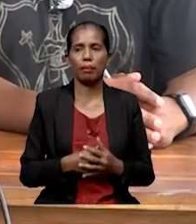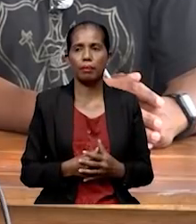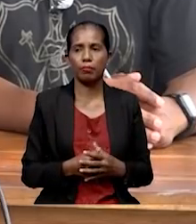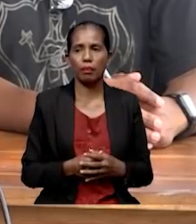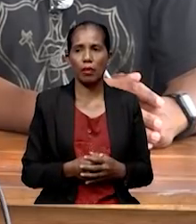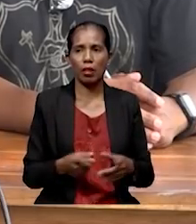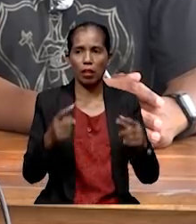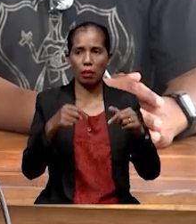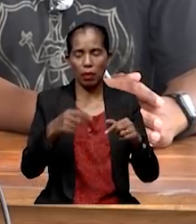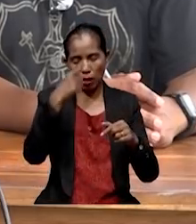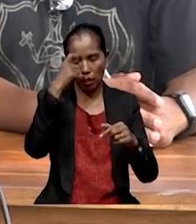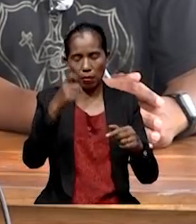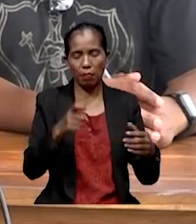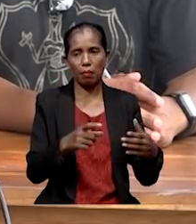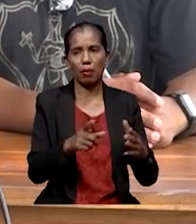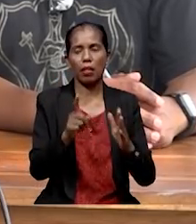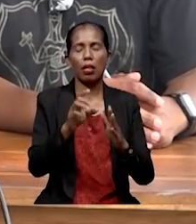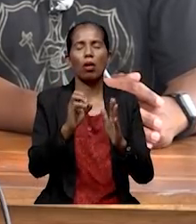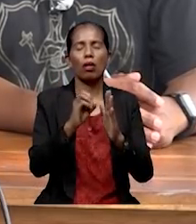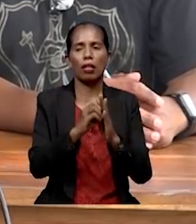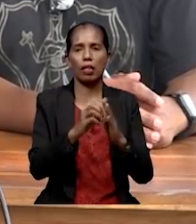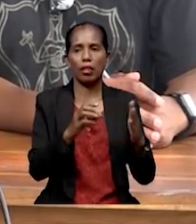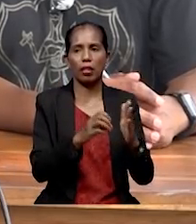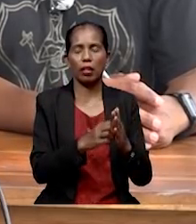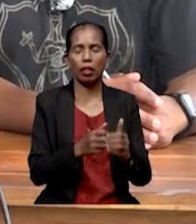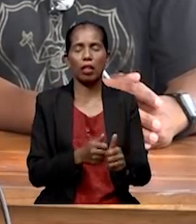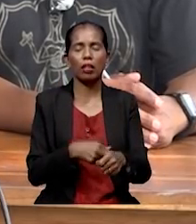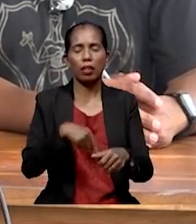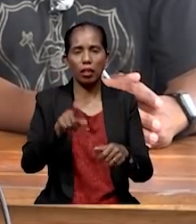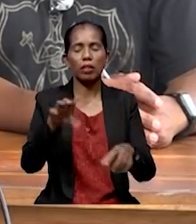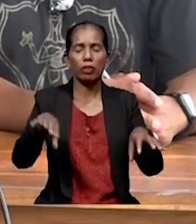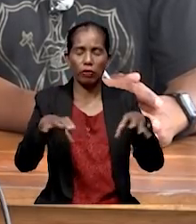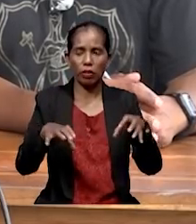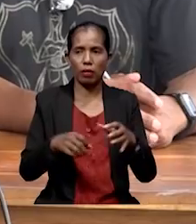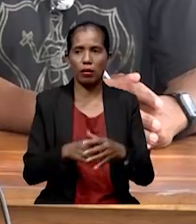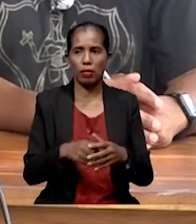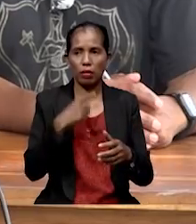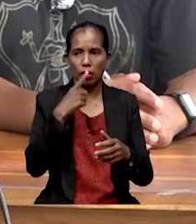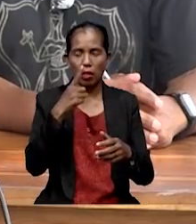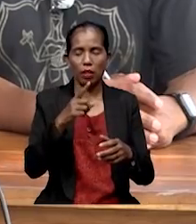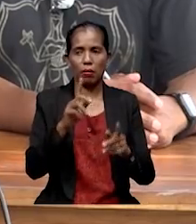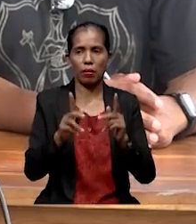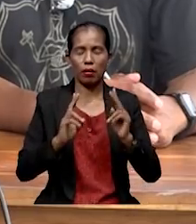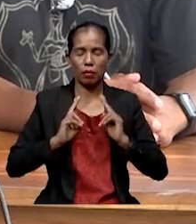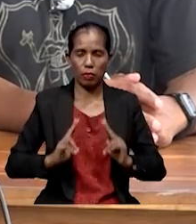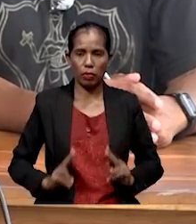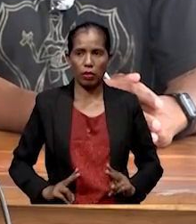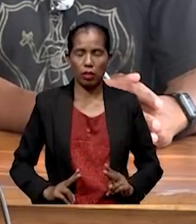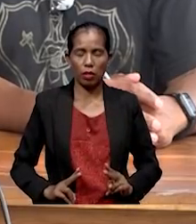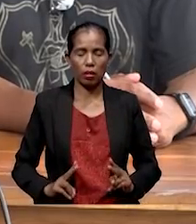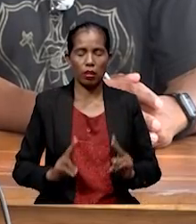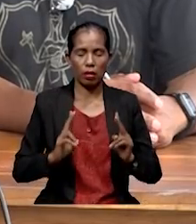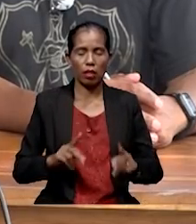Serak ini mana tambah orden se servisu ka, oh tambah pesual. Ane soin alin dia nse, ni mai pesual ni tinggi rasai farda, ni mai hundar